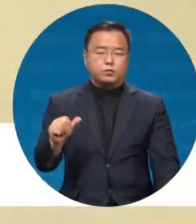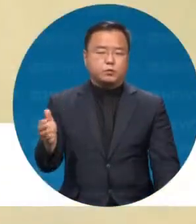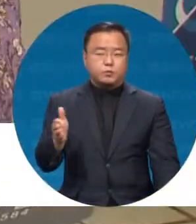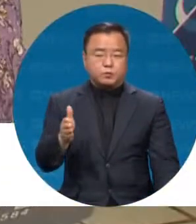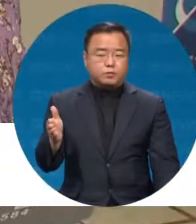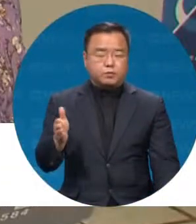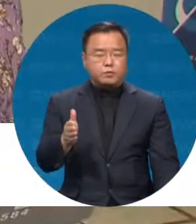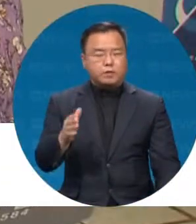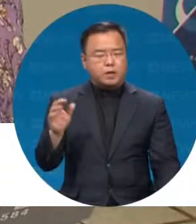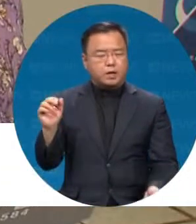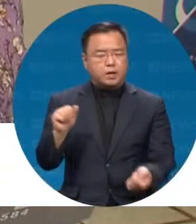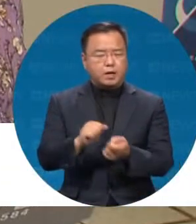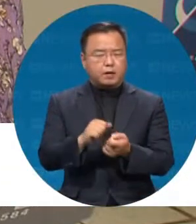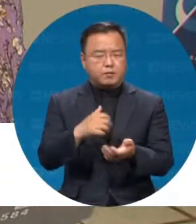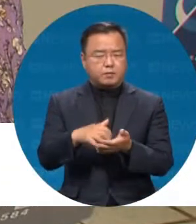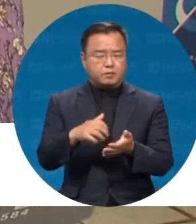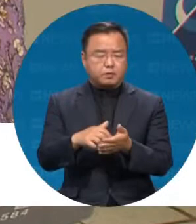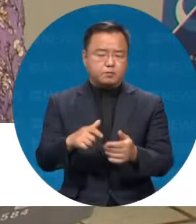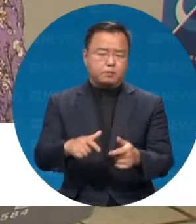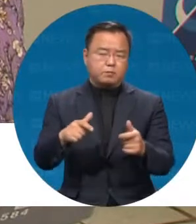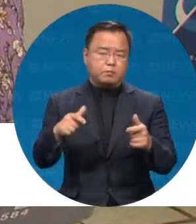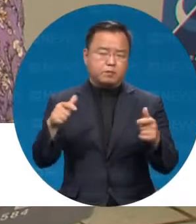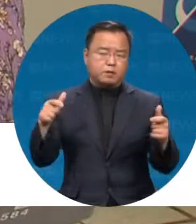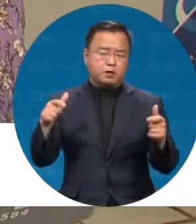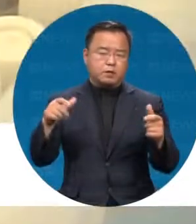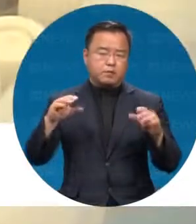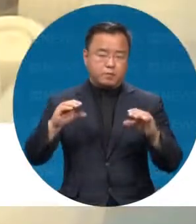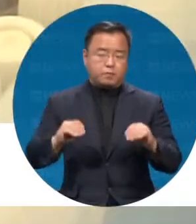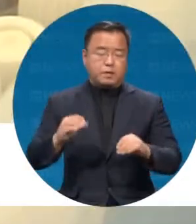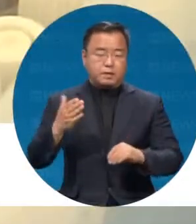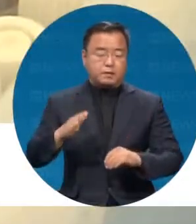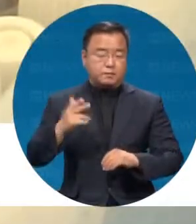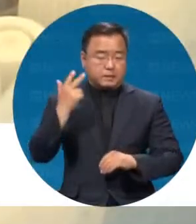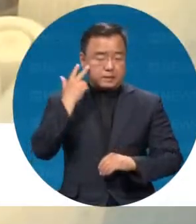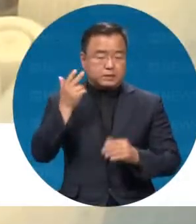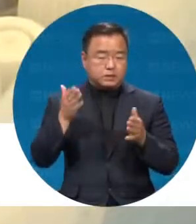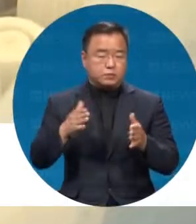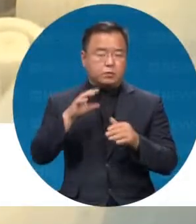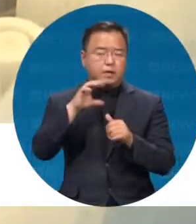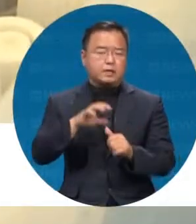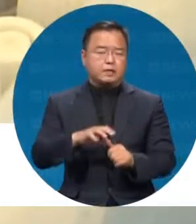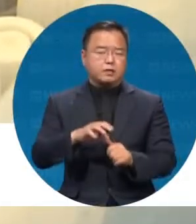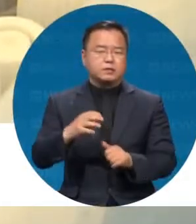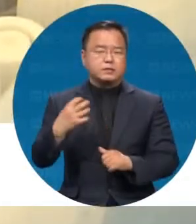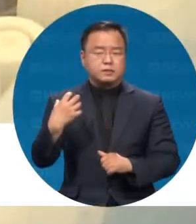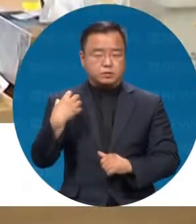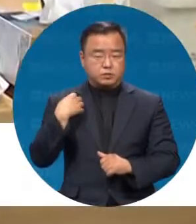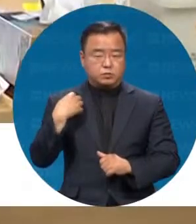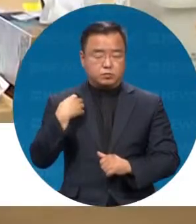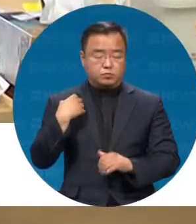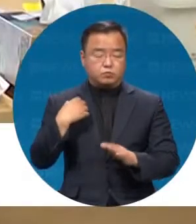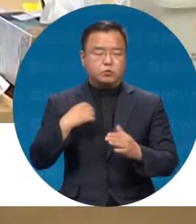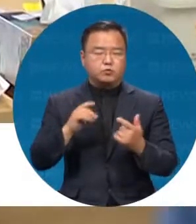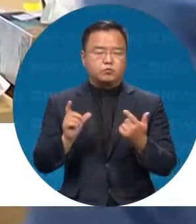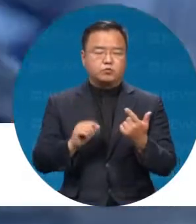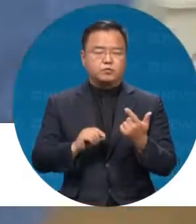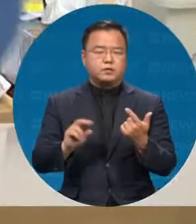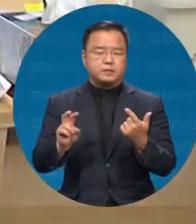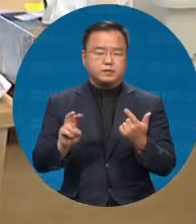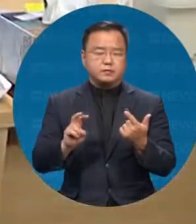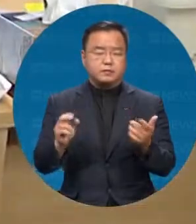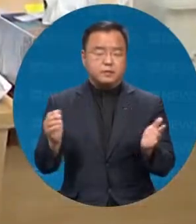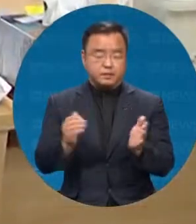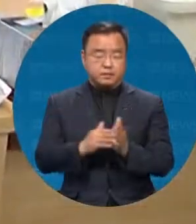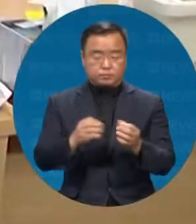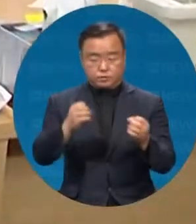감염 확산 3는 한 풀 것 같지만 확진 다 의 7일 경리 의무는 다음달 20일까지 유지됩니다 신규 확진 자수의